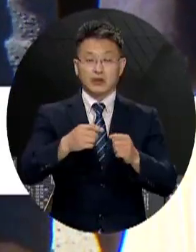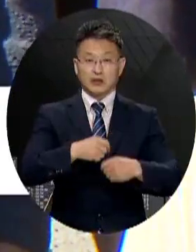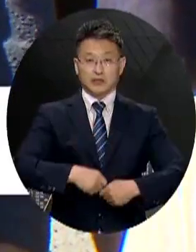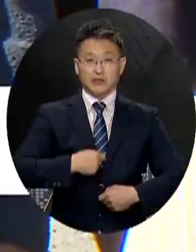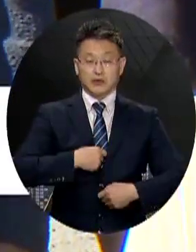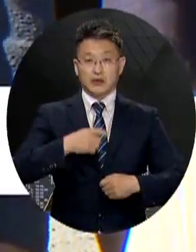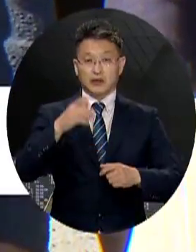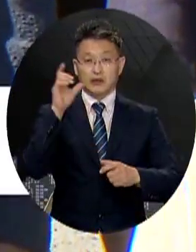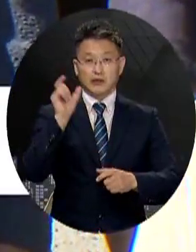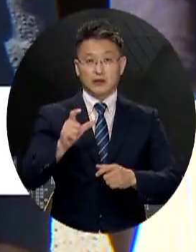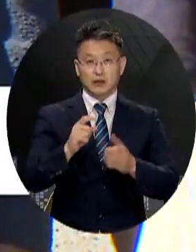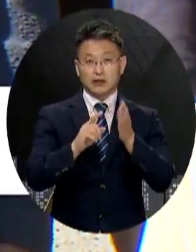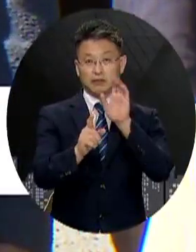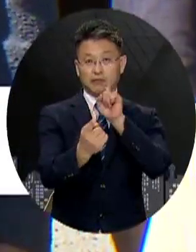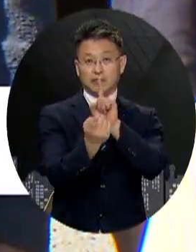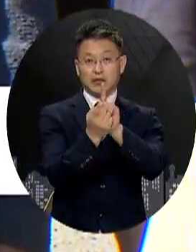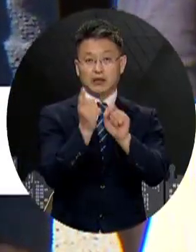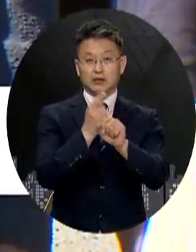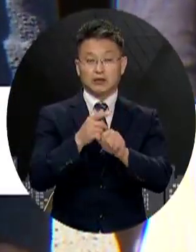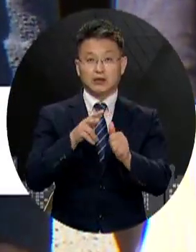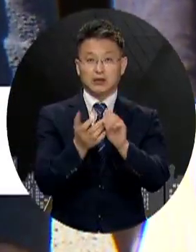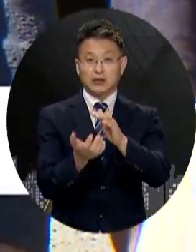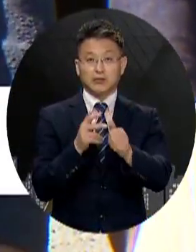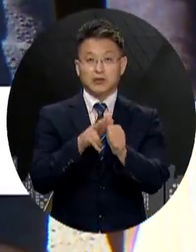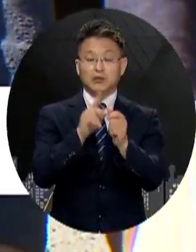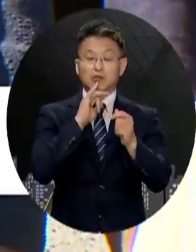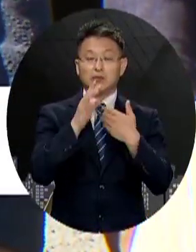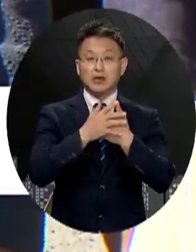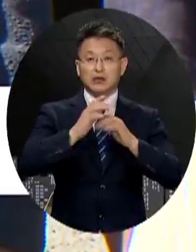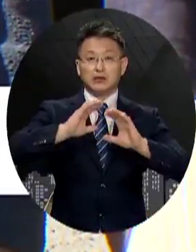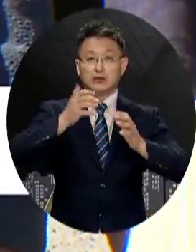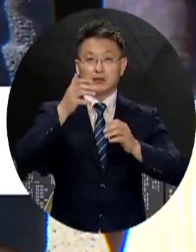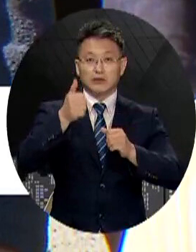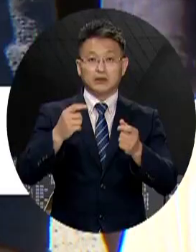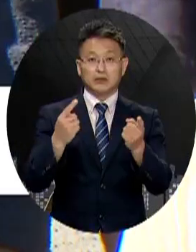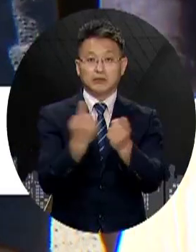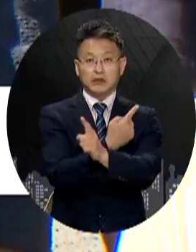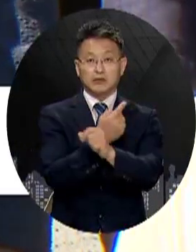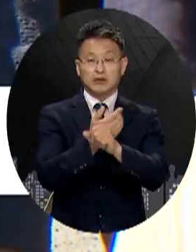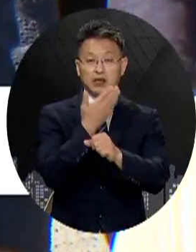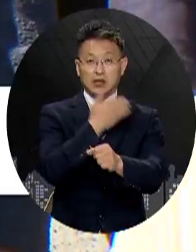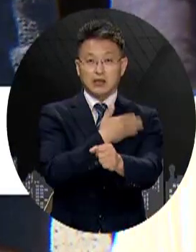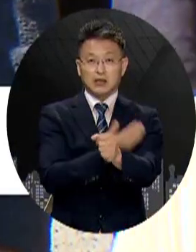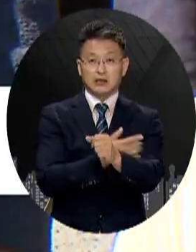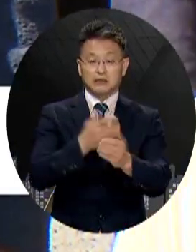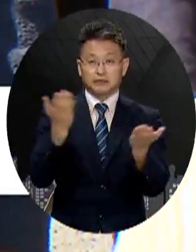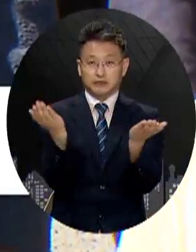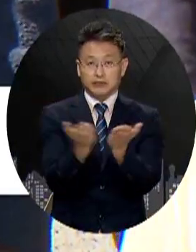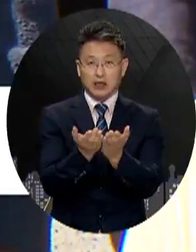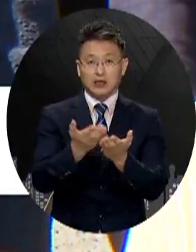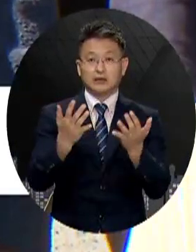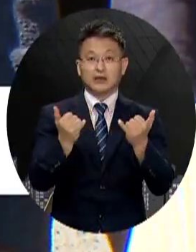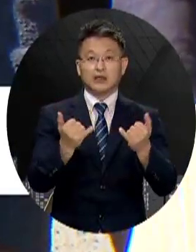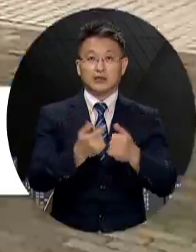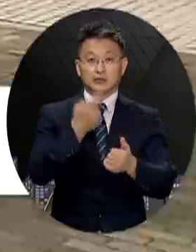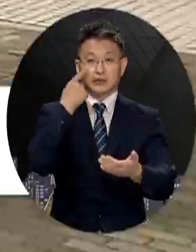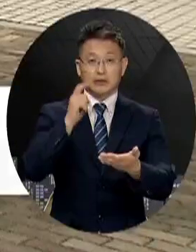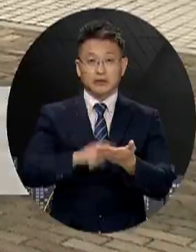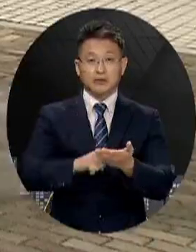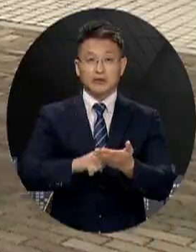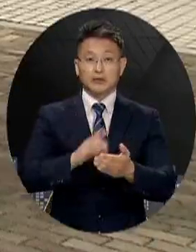맞선 윤석열 예비 후보만이 정권 교체를 이룰 수 있는 적임자라고 보기